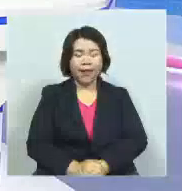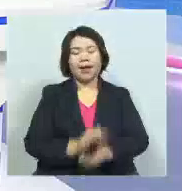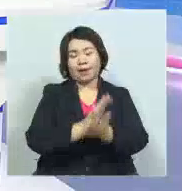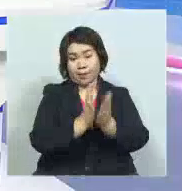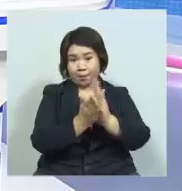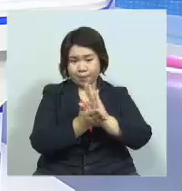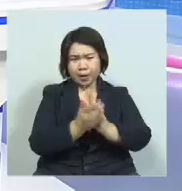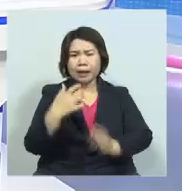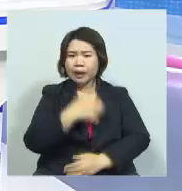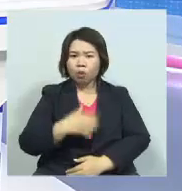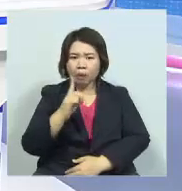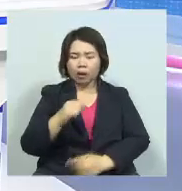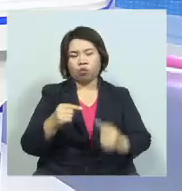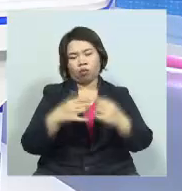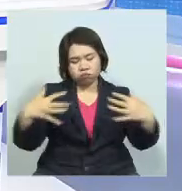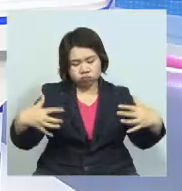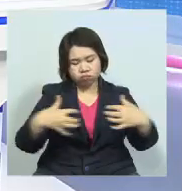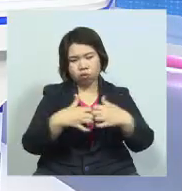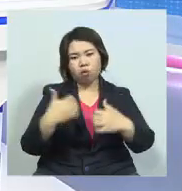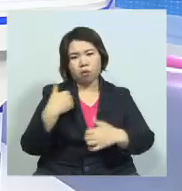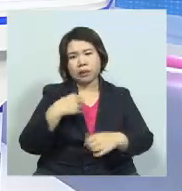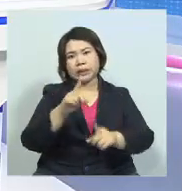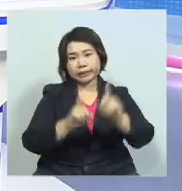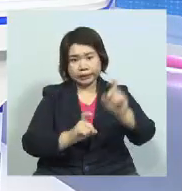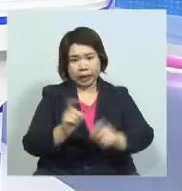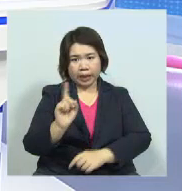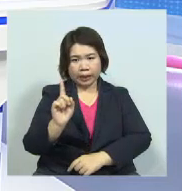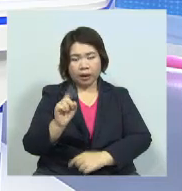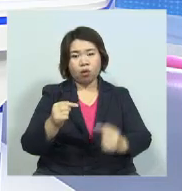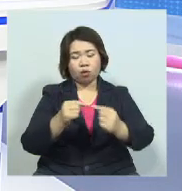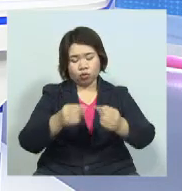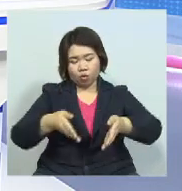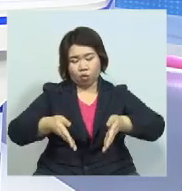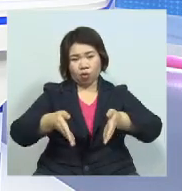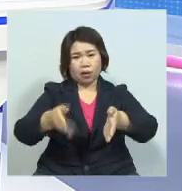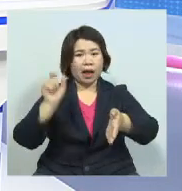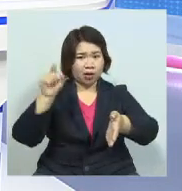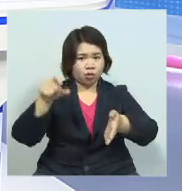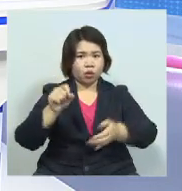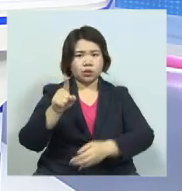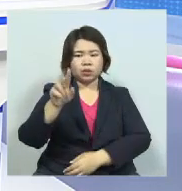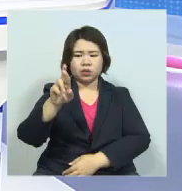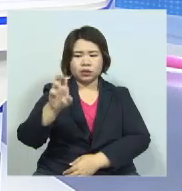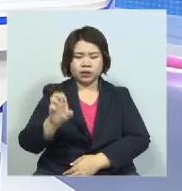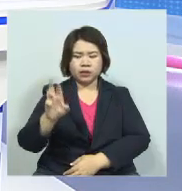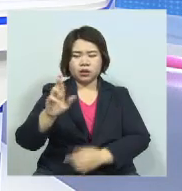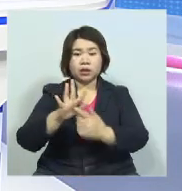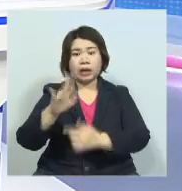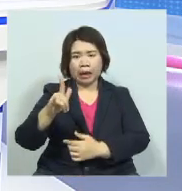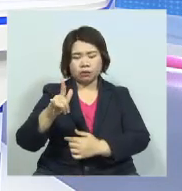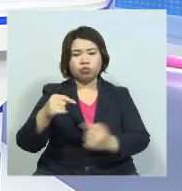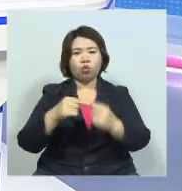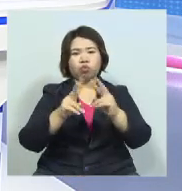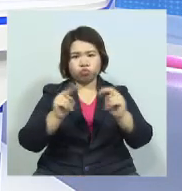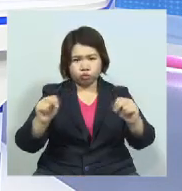ับเปลี่ยนอารมณ์นะคะมาดูเรื่องอุบัติเหตุความสูญเสียที่เกิดขึ้นนะคะล่าสุดเนี่ยบนทางด่วนสีรัฐที่นนทบุรีค่ะมีรถเก๋ง